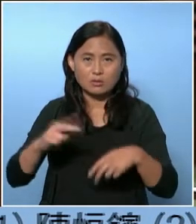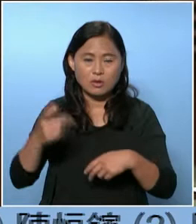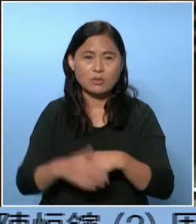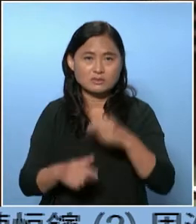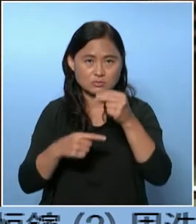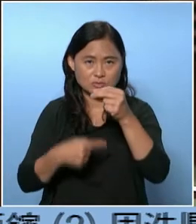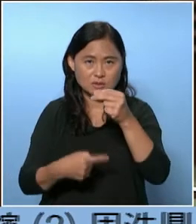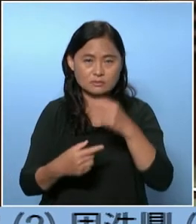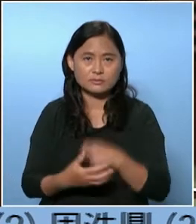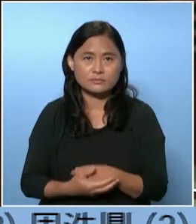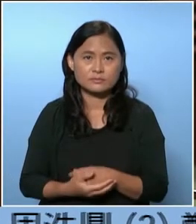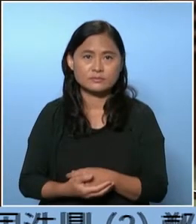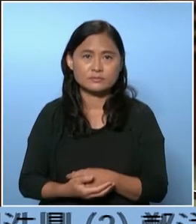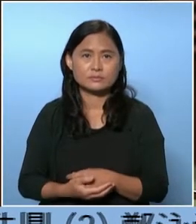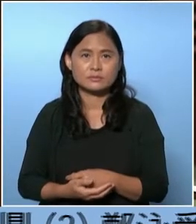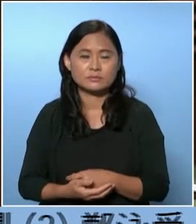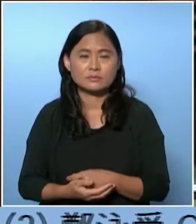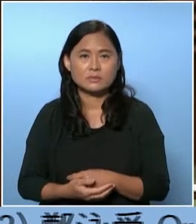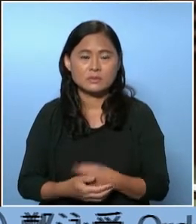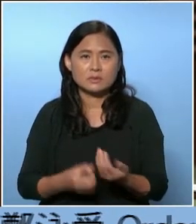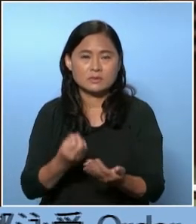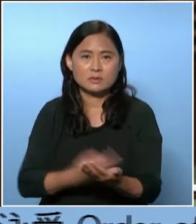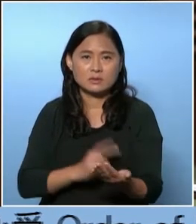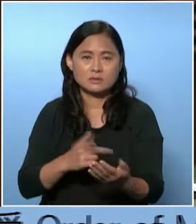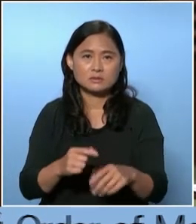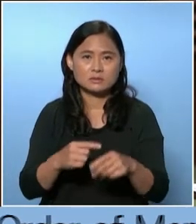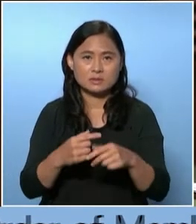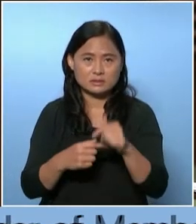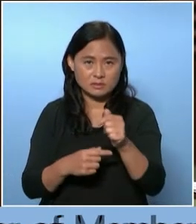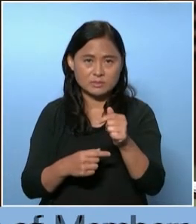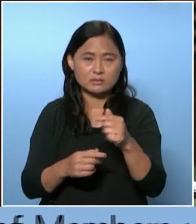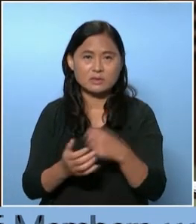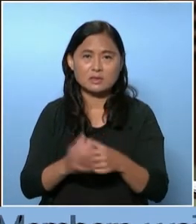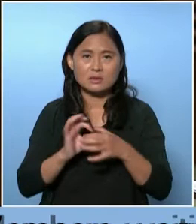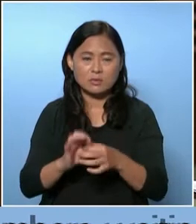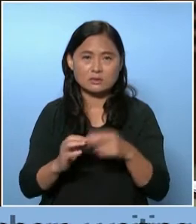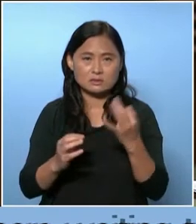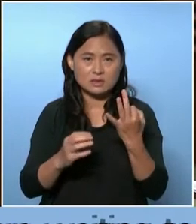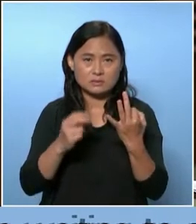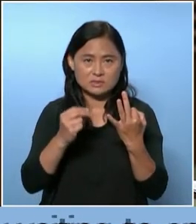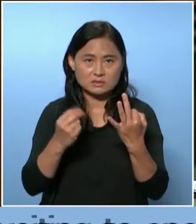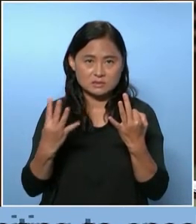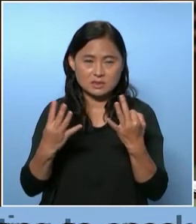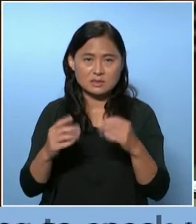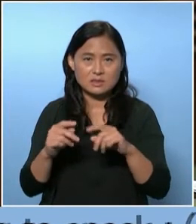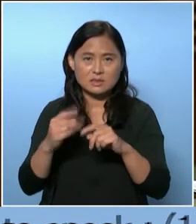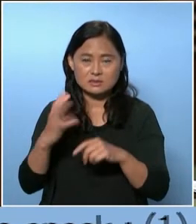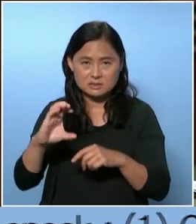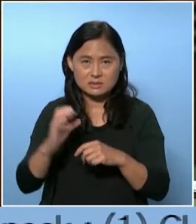7月1日。此外，修訂第10條中關乎第 374C 章建議的